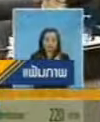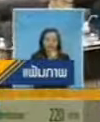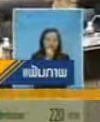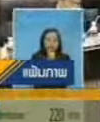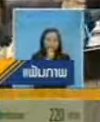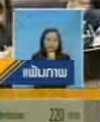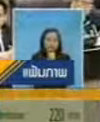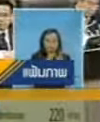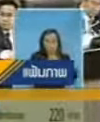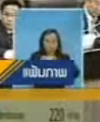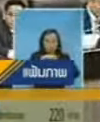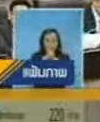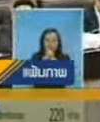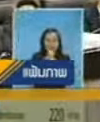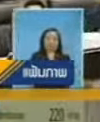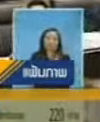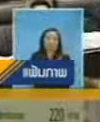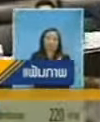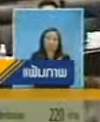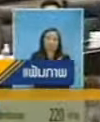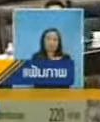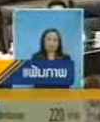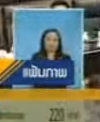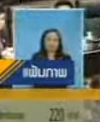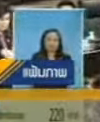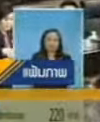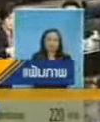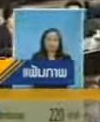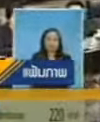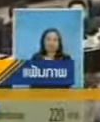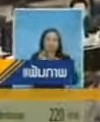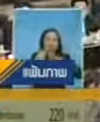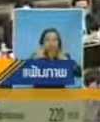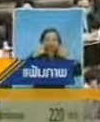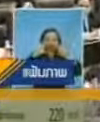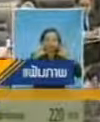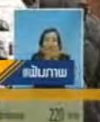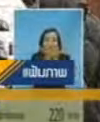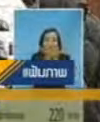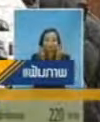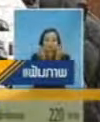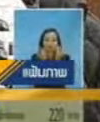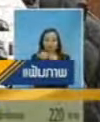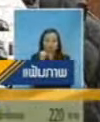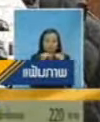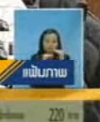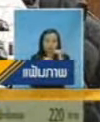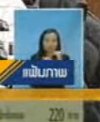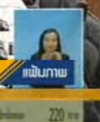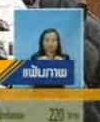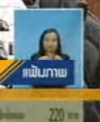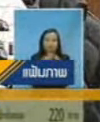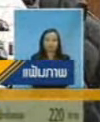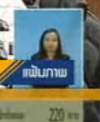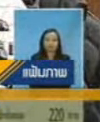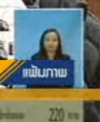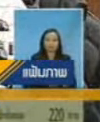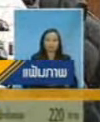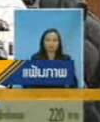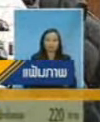การตรวจสอบปรากฏว่าตอนนี้มีการไปหยั่งเสียงสนช.ซึ่งเป็นสายทหารเริ่มที่จะมีแนวโน้ม